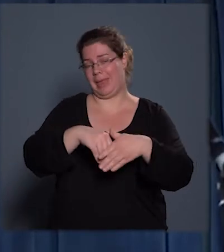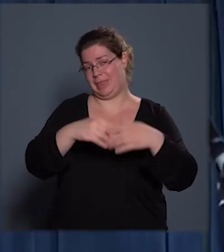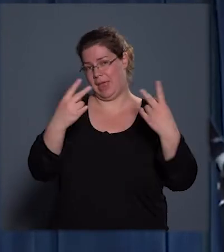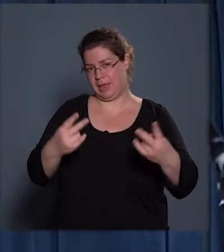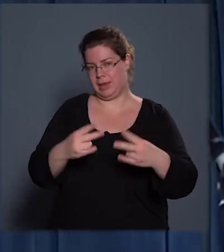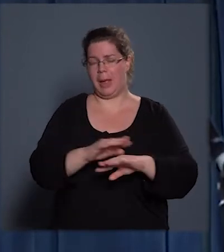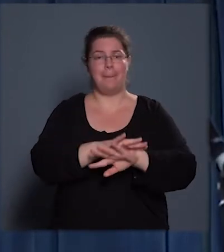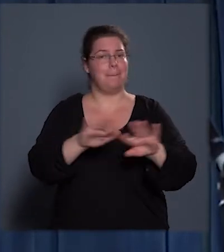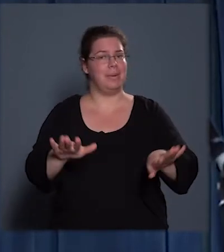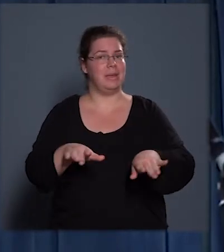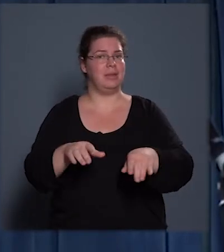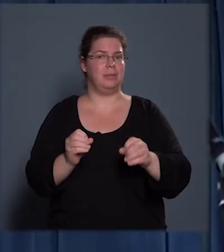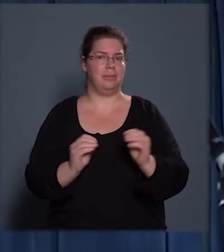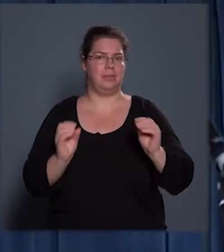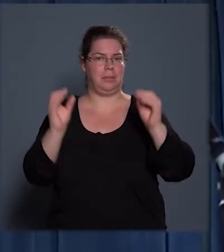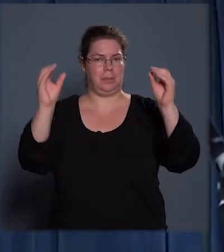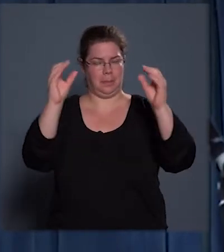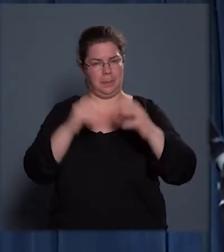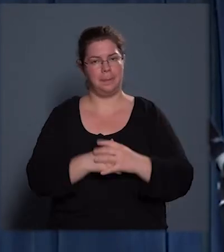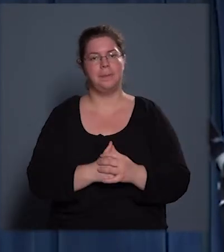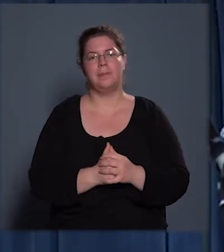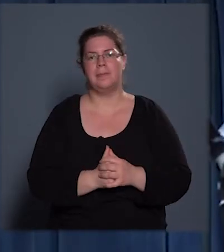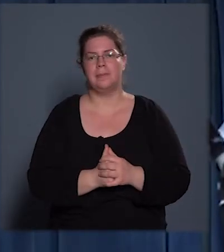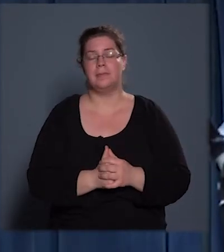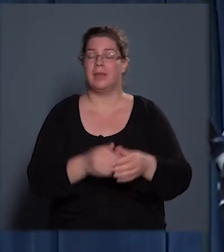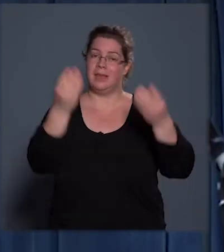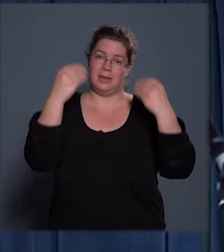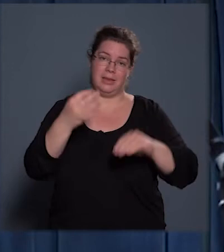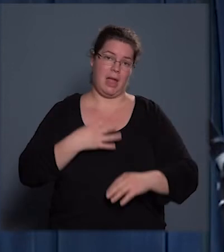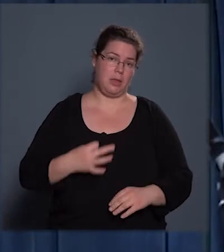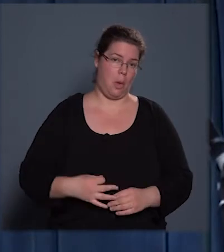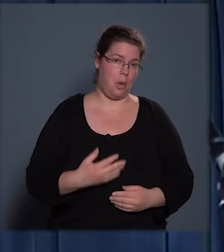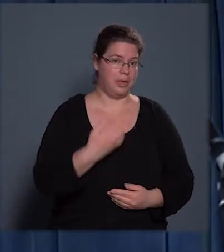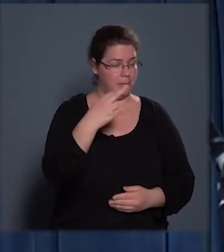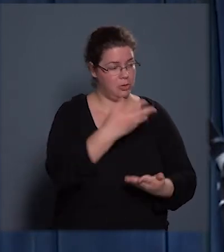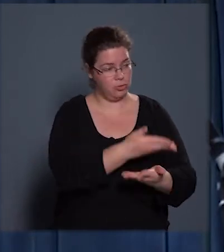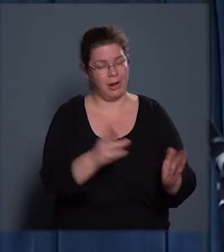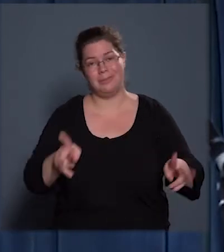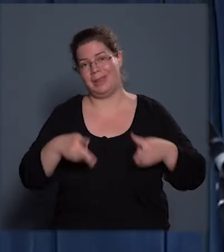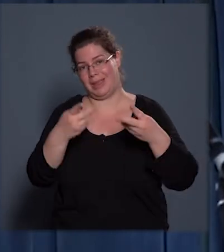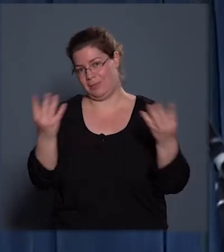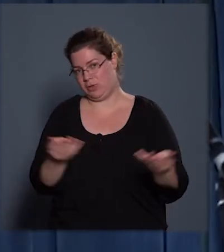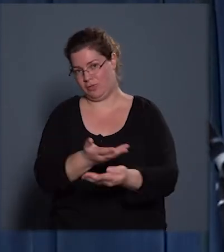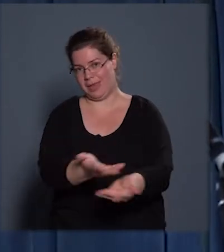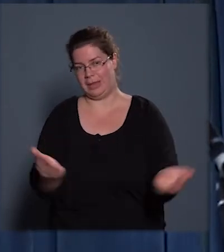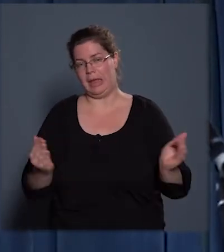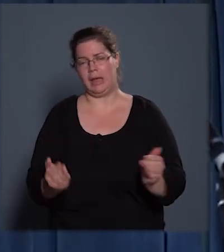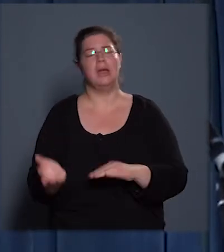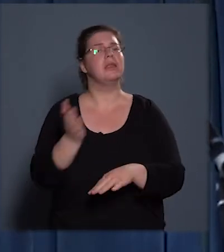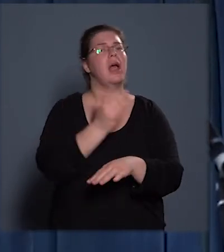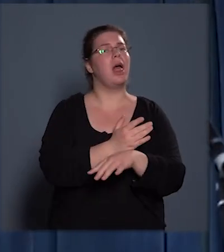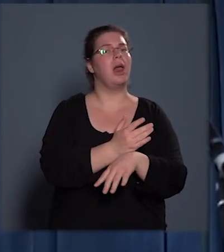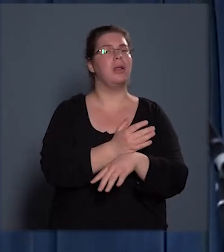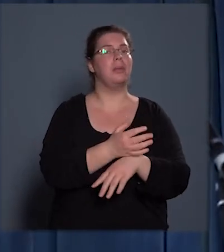azt mind meghatványozza. Tisztelt hölgyeim és uraim, kedves vendégek! Az előbb